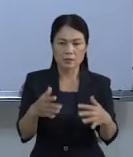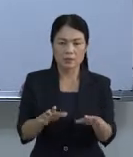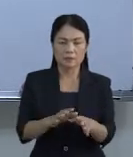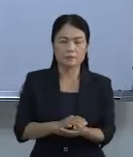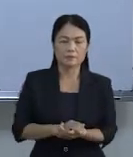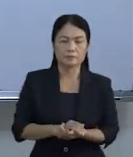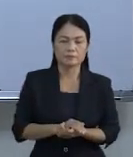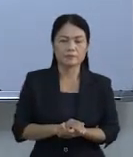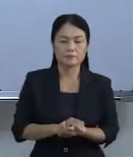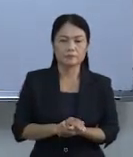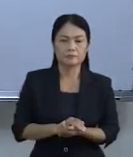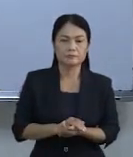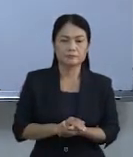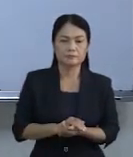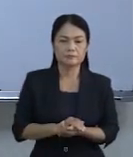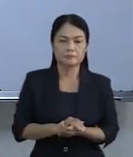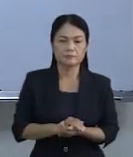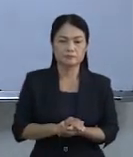và